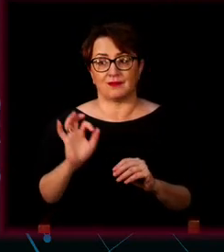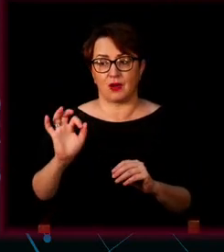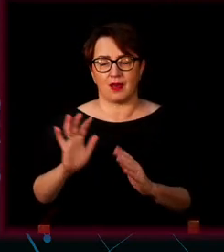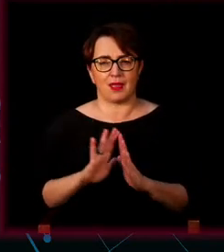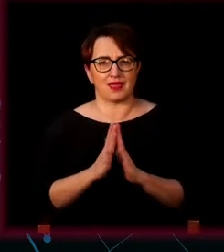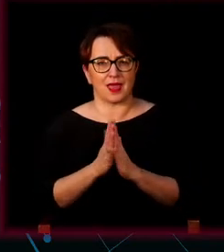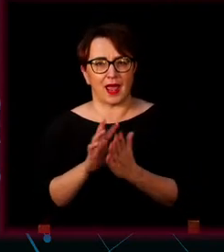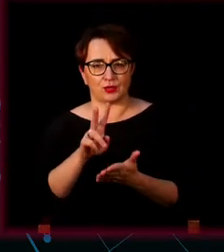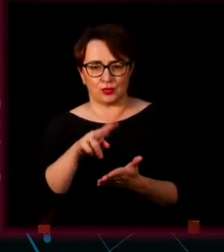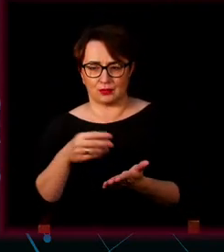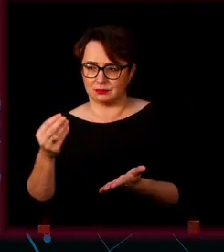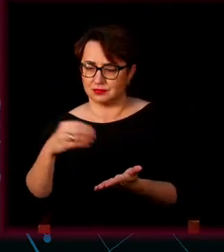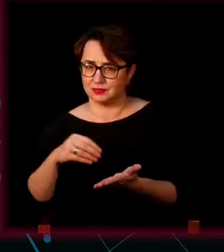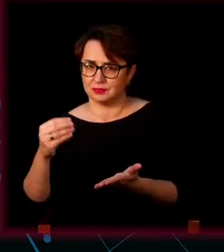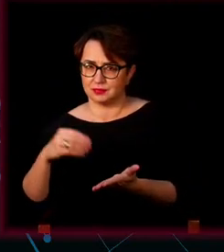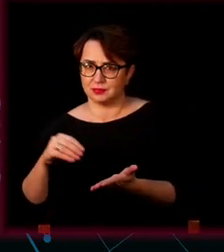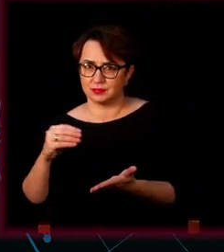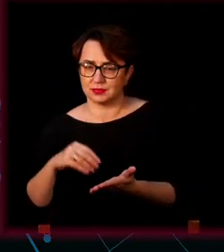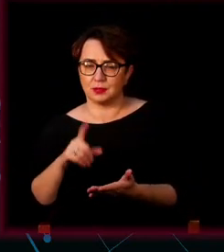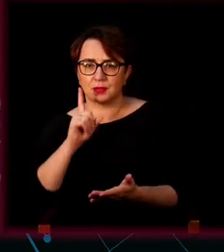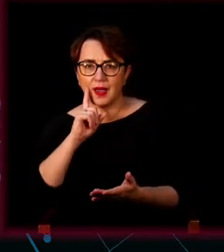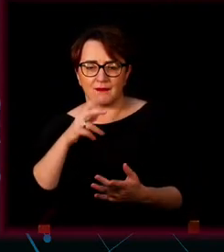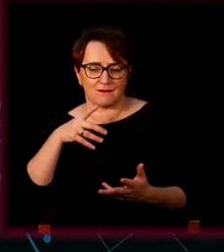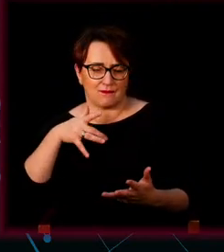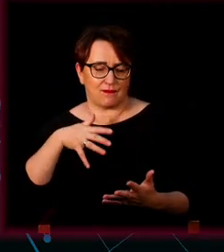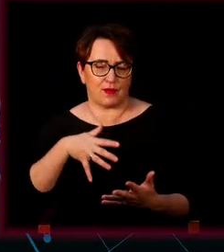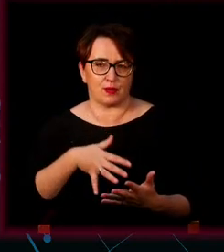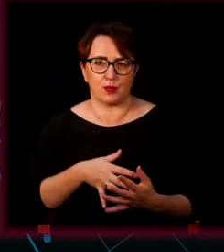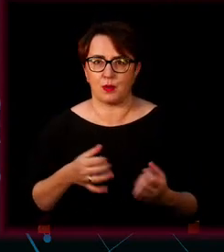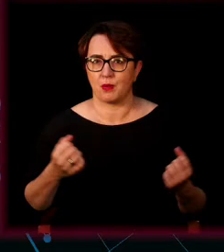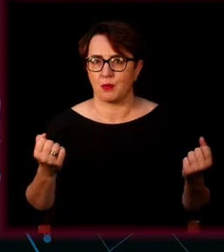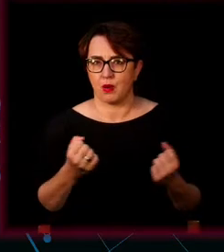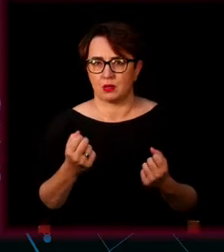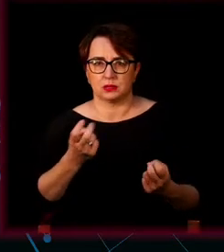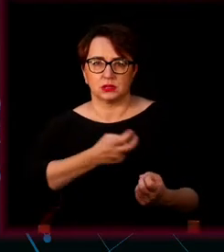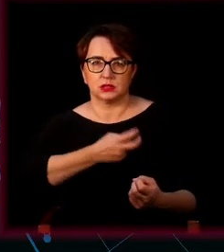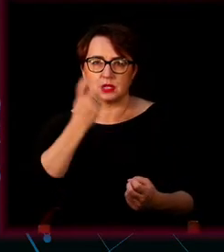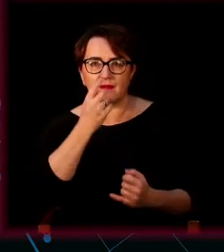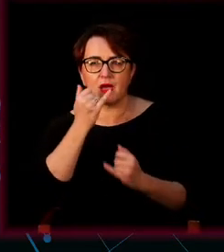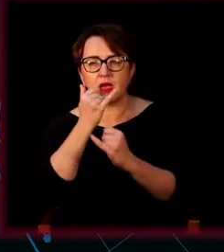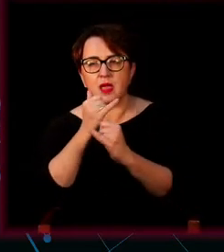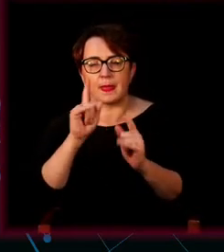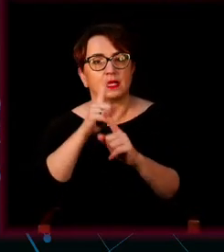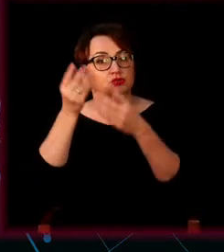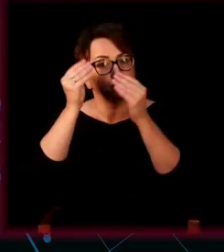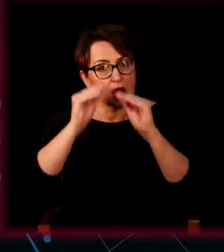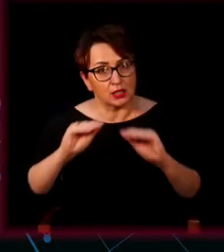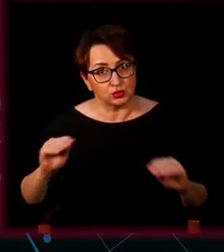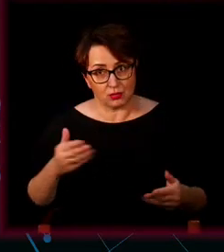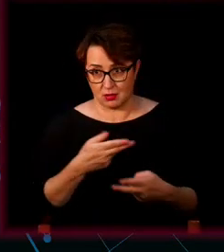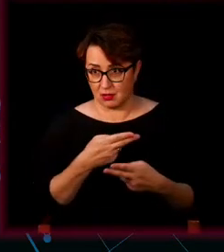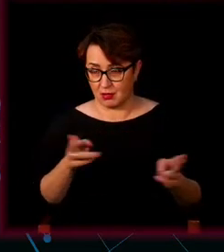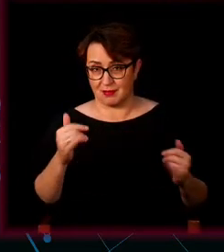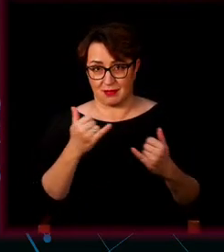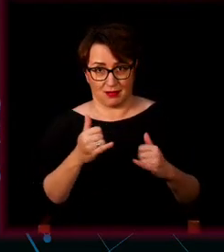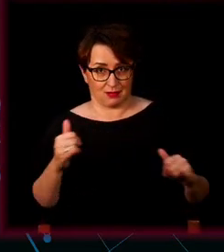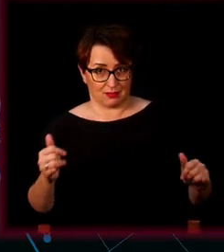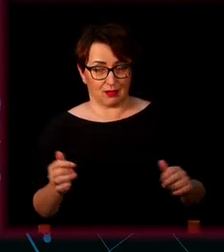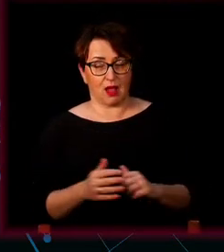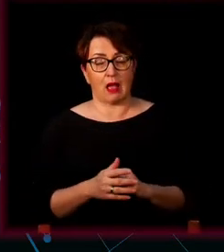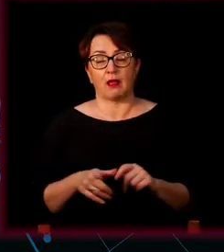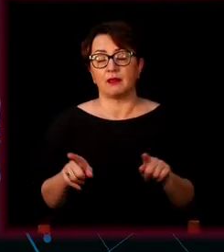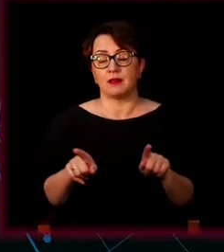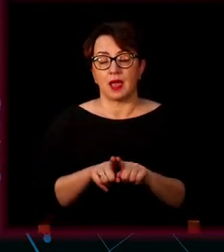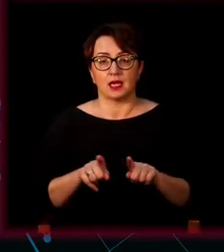zawsze jest jakby tak naprawdę przepojona taką fascynacją innością, szacunkiem wobec inności, no ale też przede